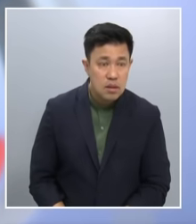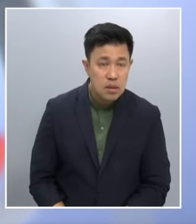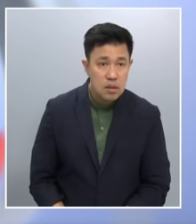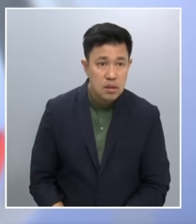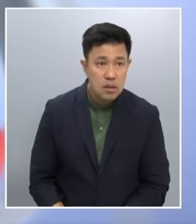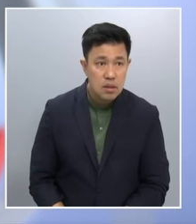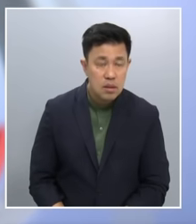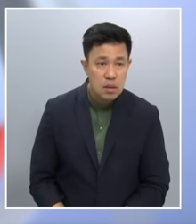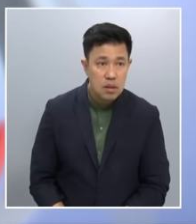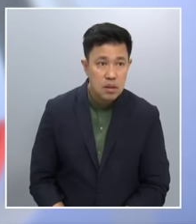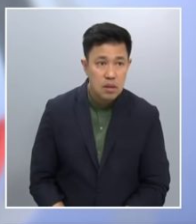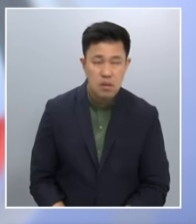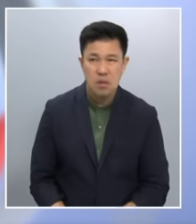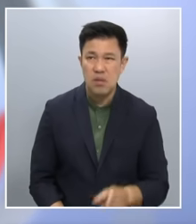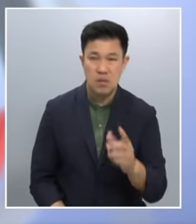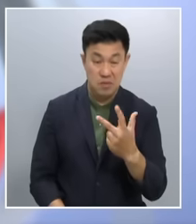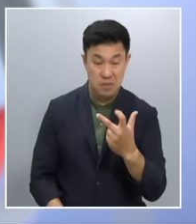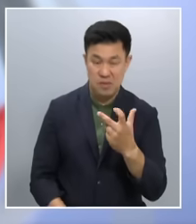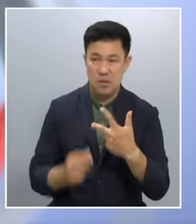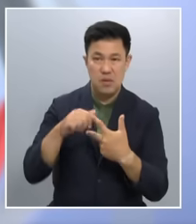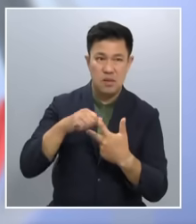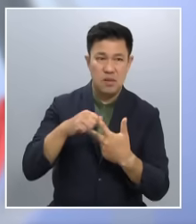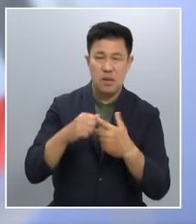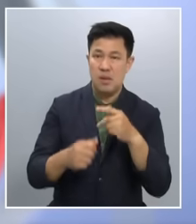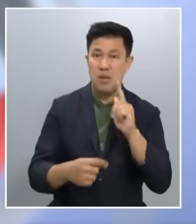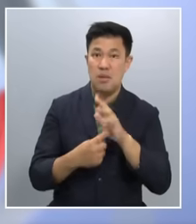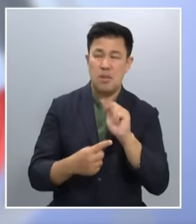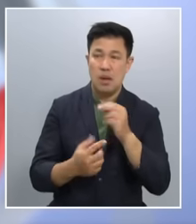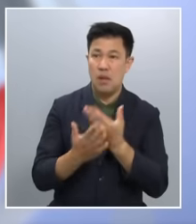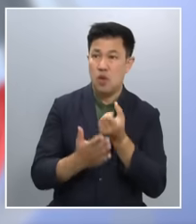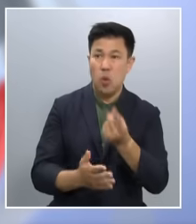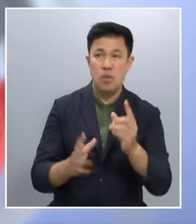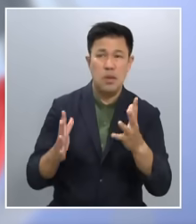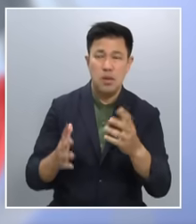พี่อ่ะไม่มีเงินสดเลยเงินสดก็เอามาแบบ